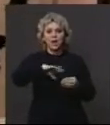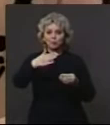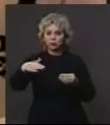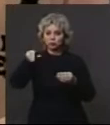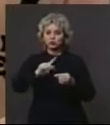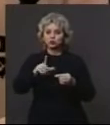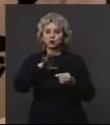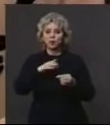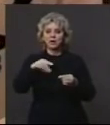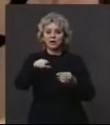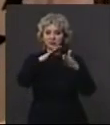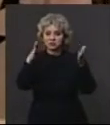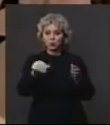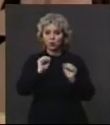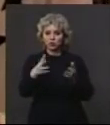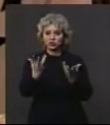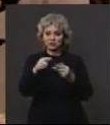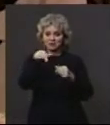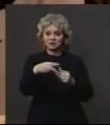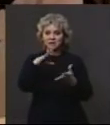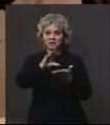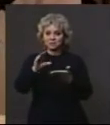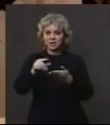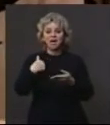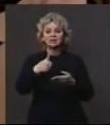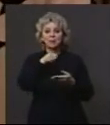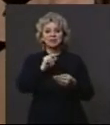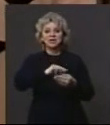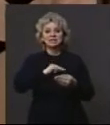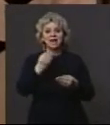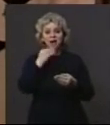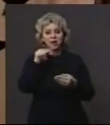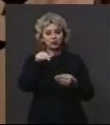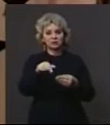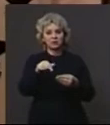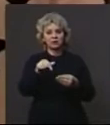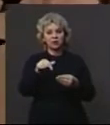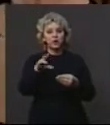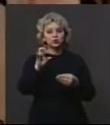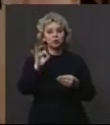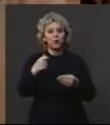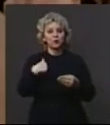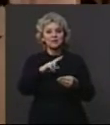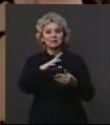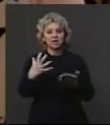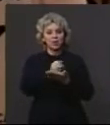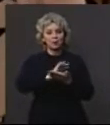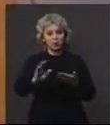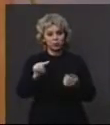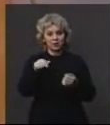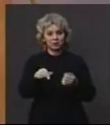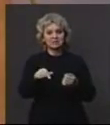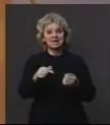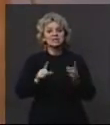чтобы робот мог их засчитать. Когда мы пытались работать на качество, у нас как бы не